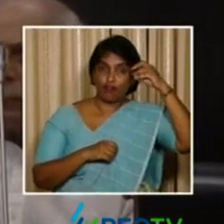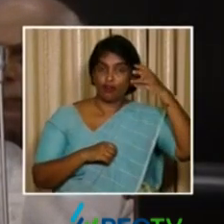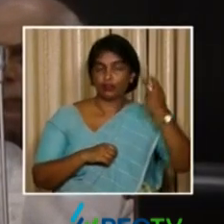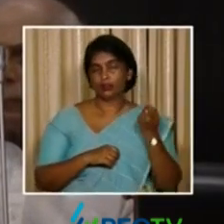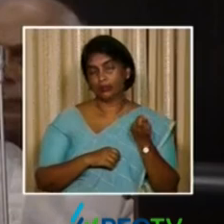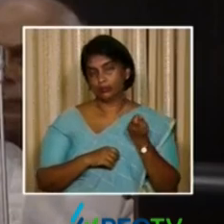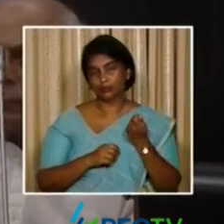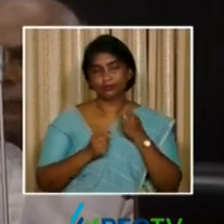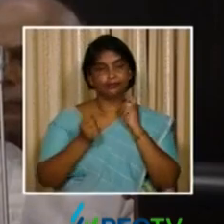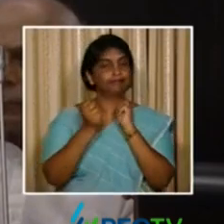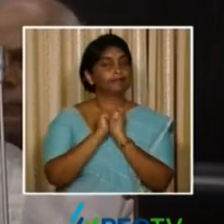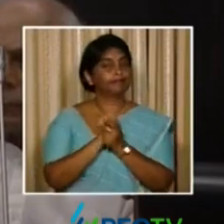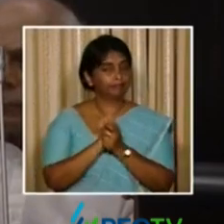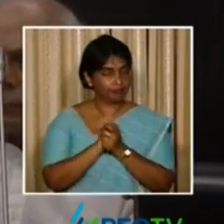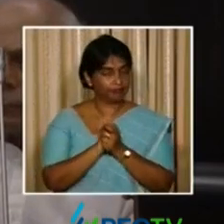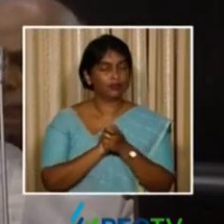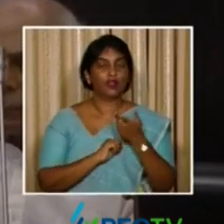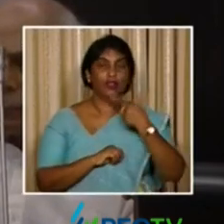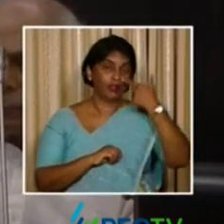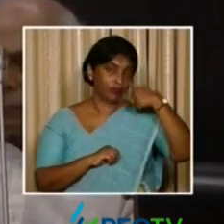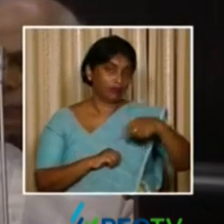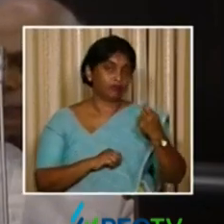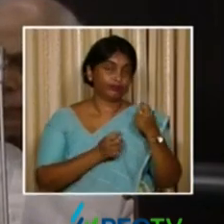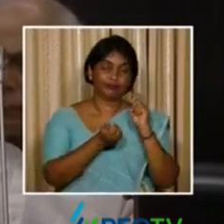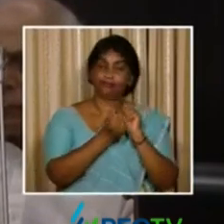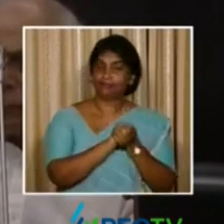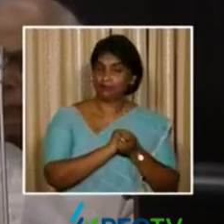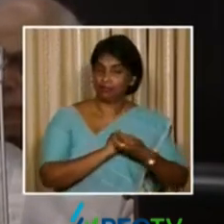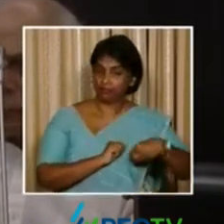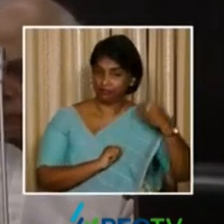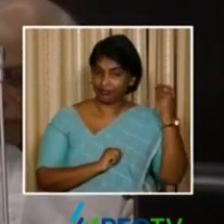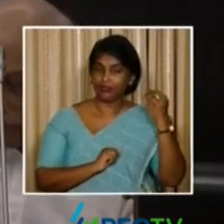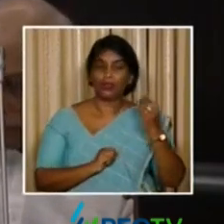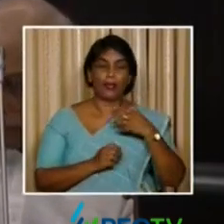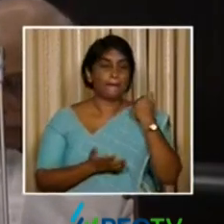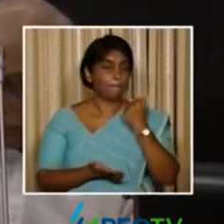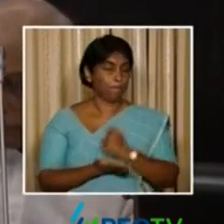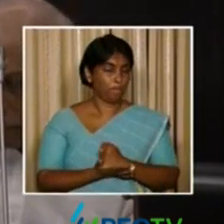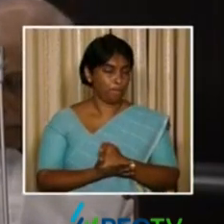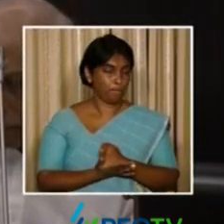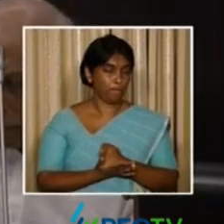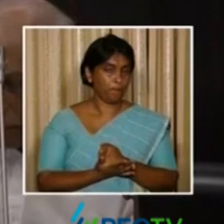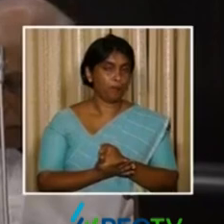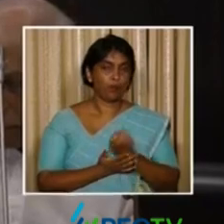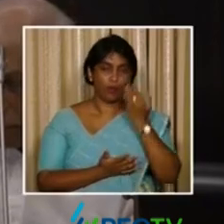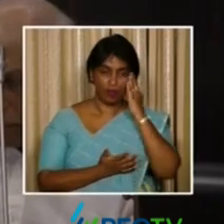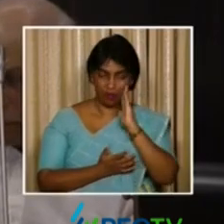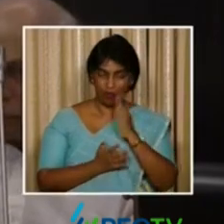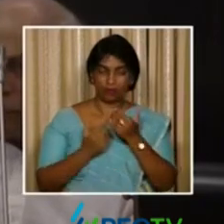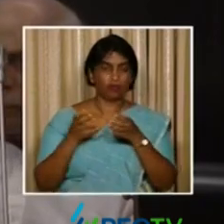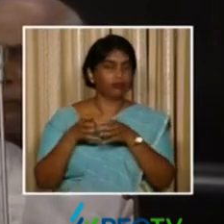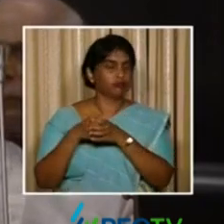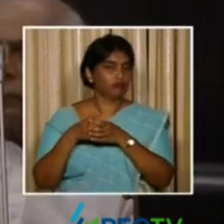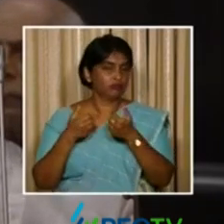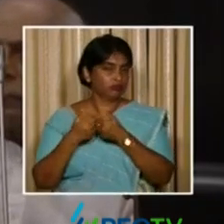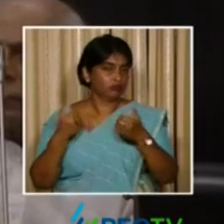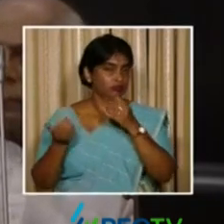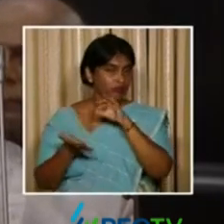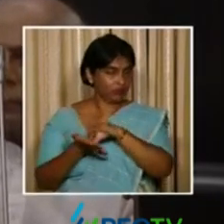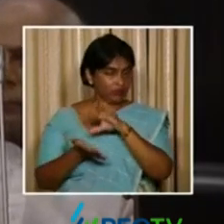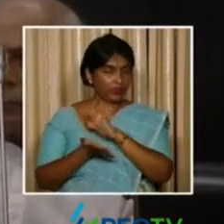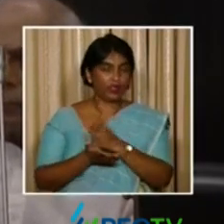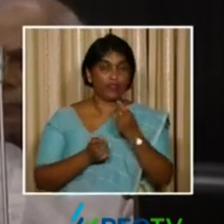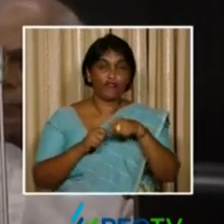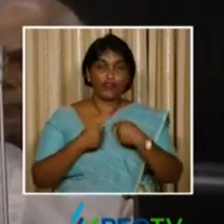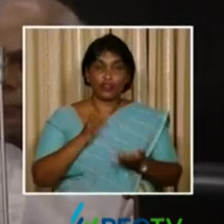தற்போது பொருளாதார வளர்ச்சியை உறுதி செய்யும் முயற்சியில் ஈடுபட்டுள்ளோம். இதனால் சமூகத்தில் உள்ள அனைவருக்கும் ஏற்படும் கஷ்டங்கள் தொடரும்.